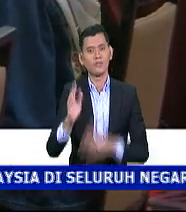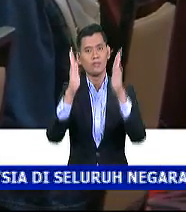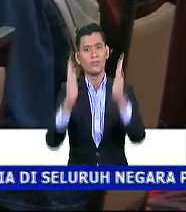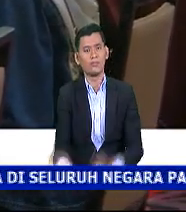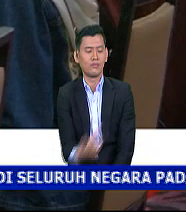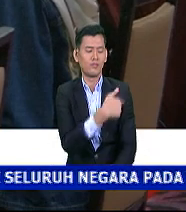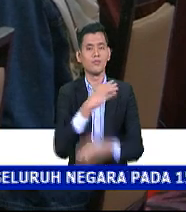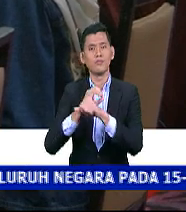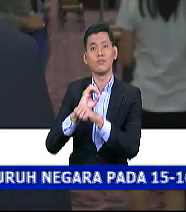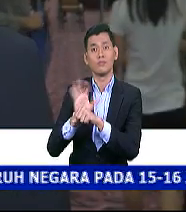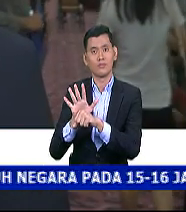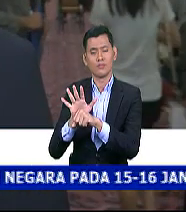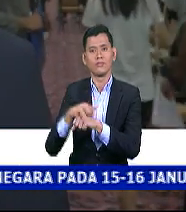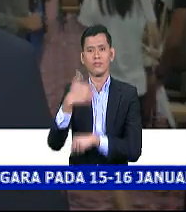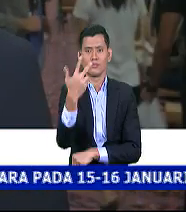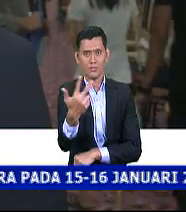penggalak secara keseluruhan.